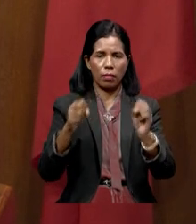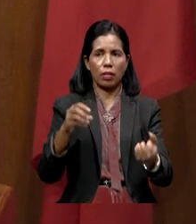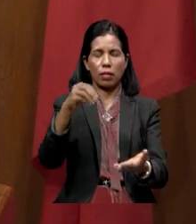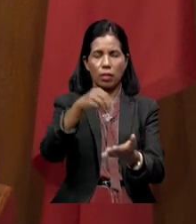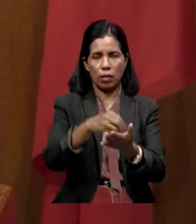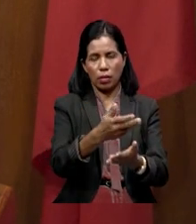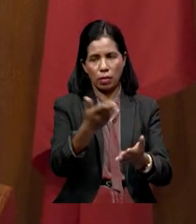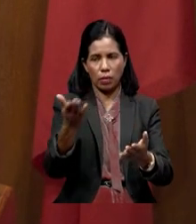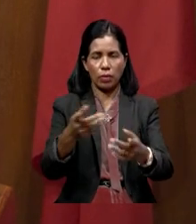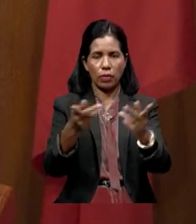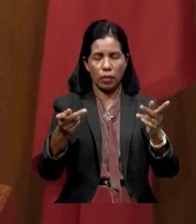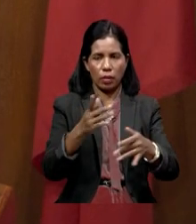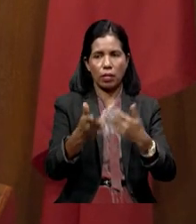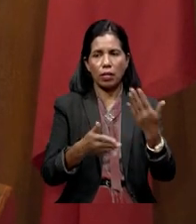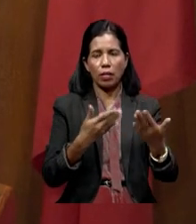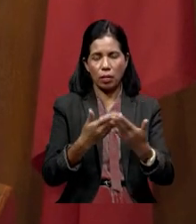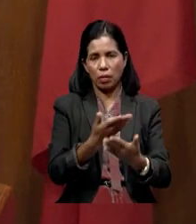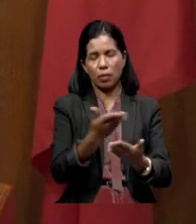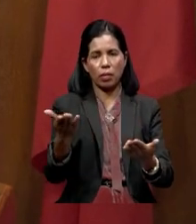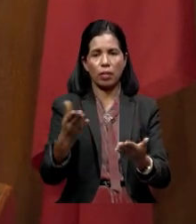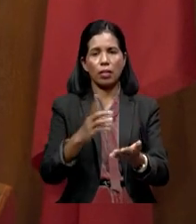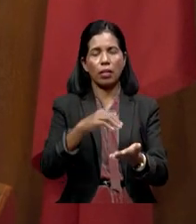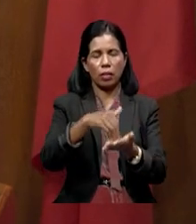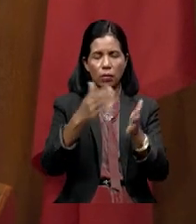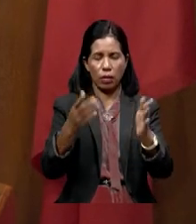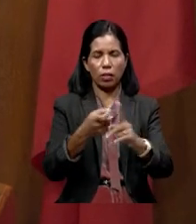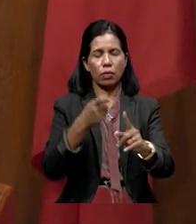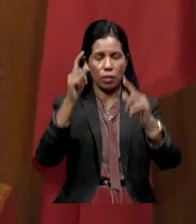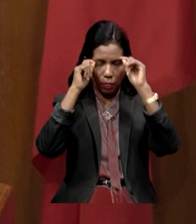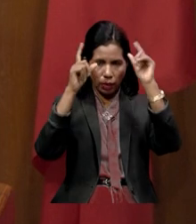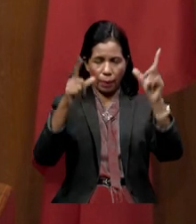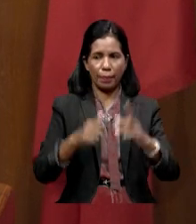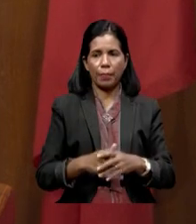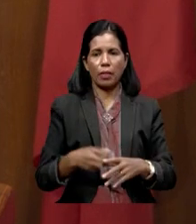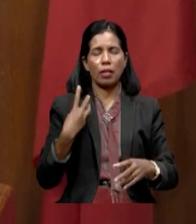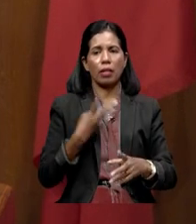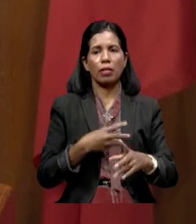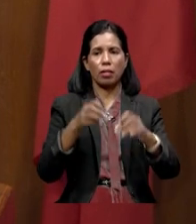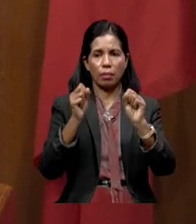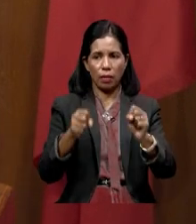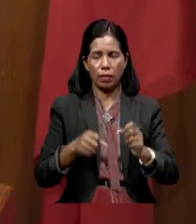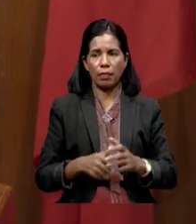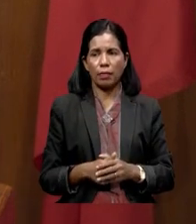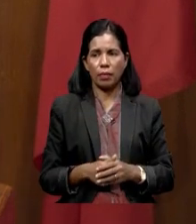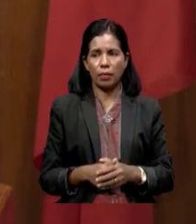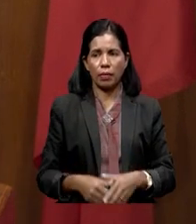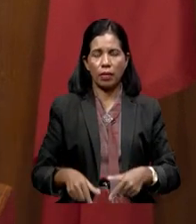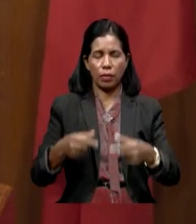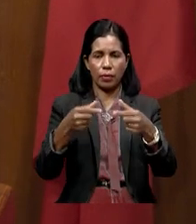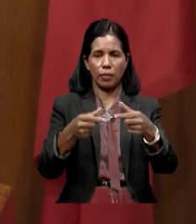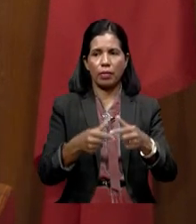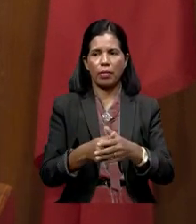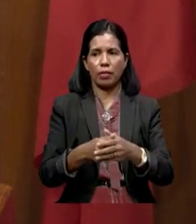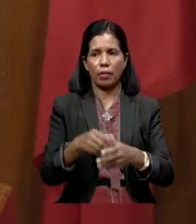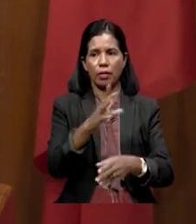tawarkan tempat untuk pelajar-pelajar dari timur alest di samping itu juga untuk